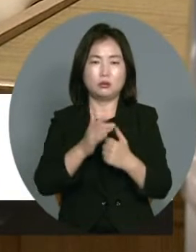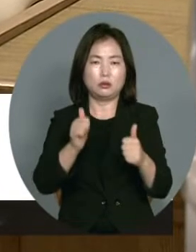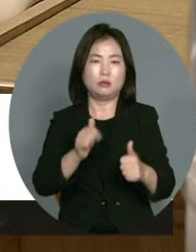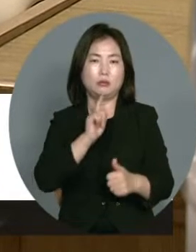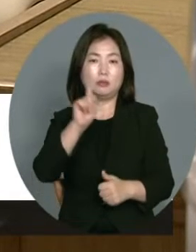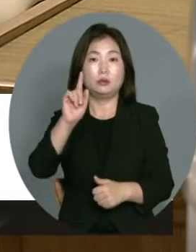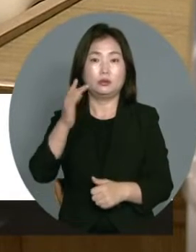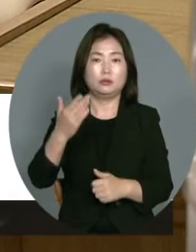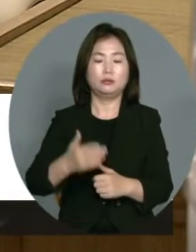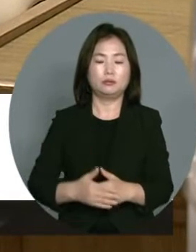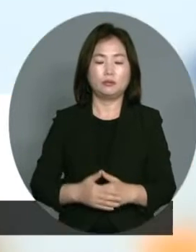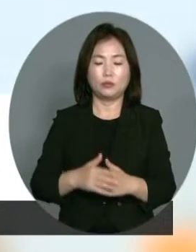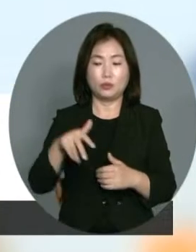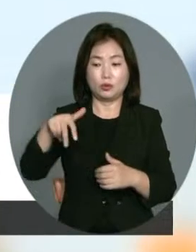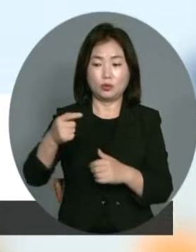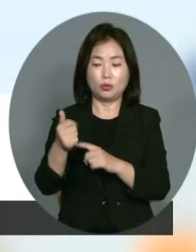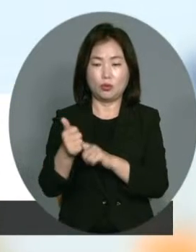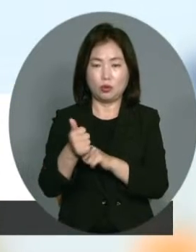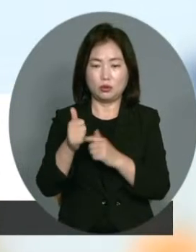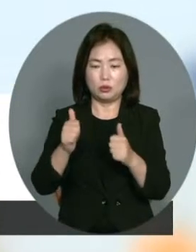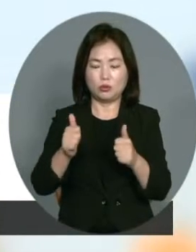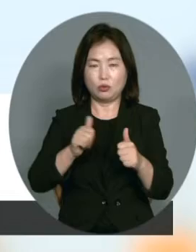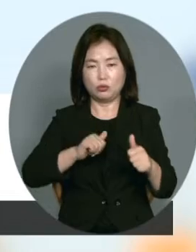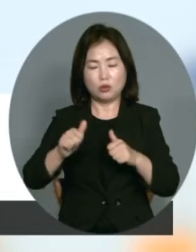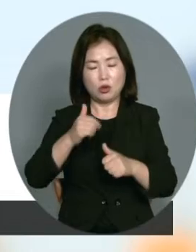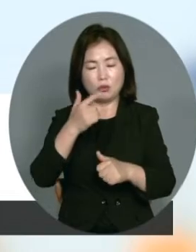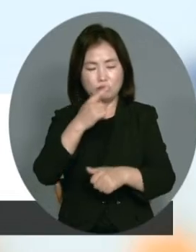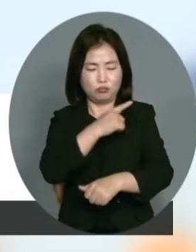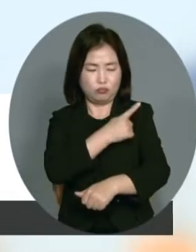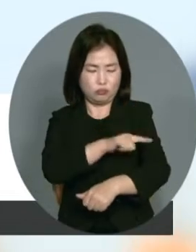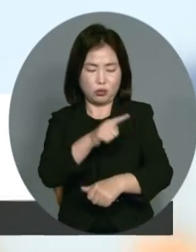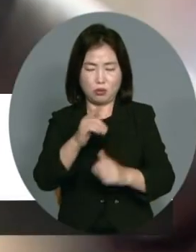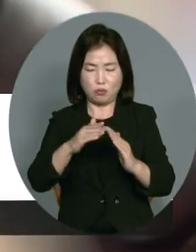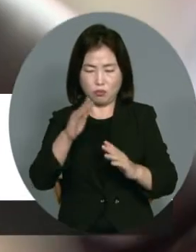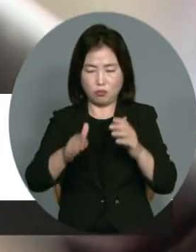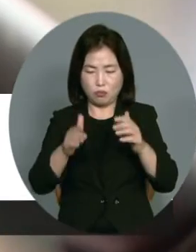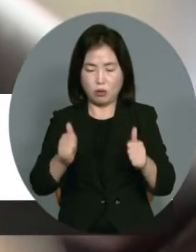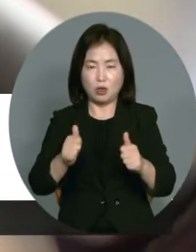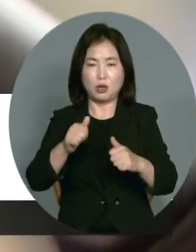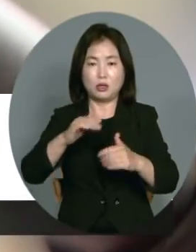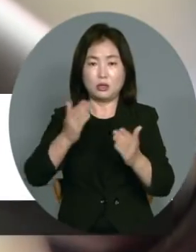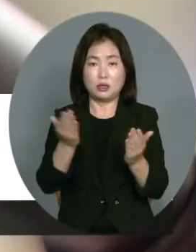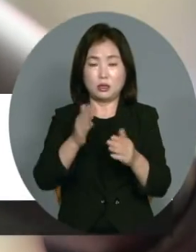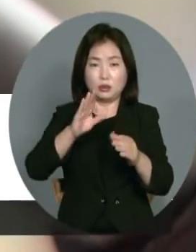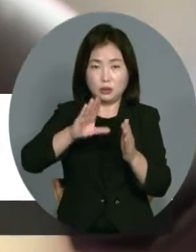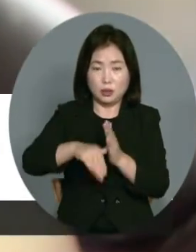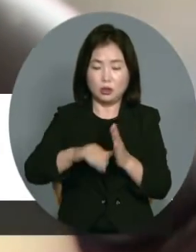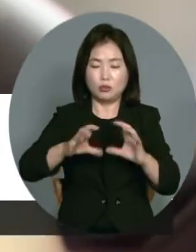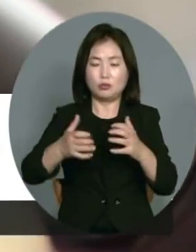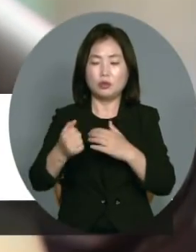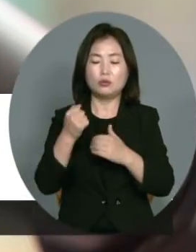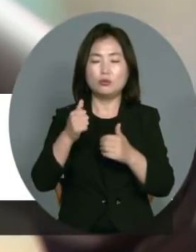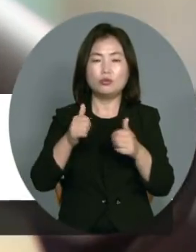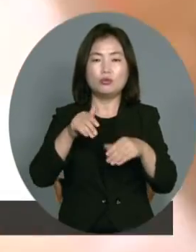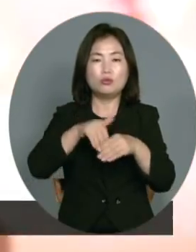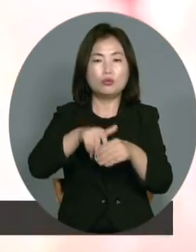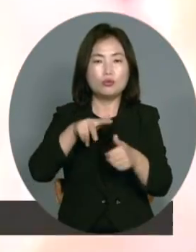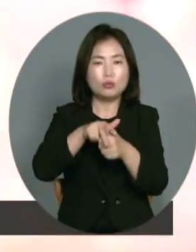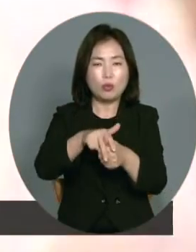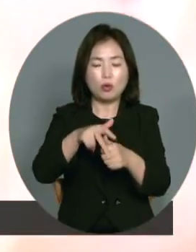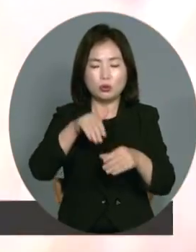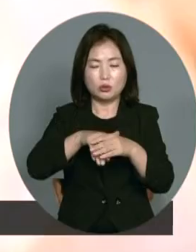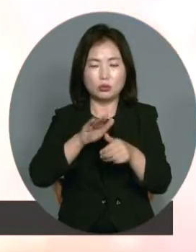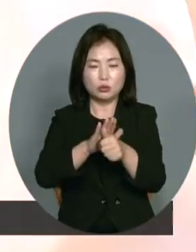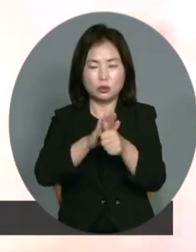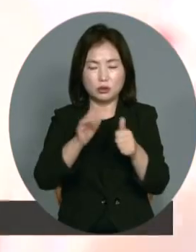재판에 넘겨졌습니다 조모씨도 선거운동을 할 수 없는 이장의 재직한 시점에 국민의 힘 후보 선거 운동을